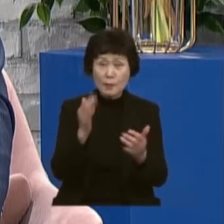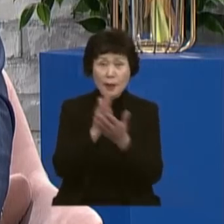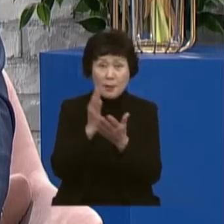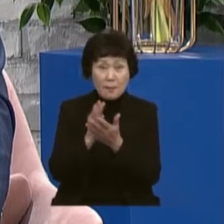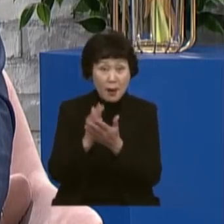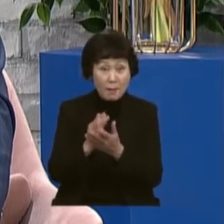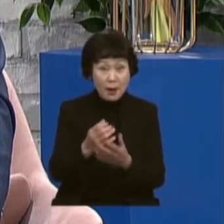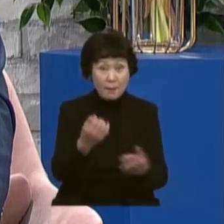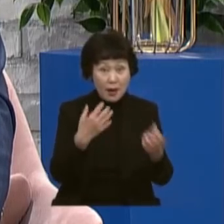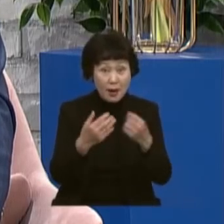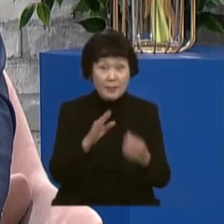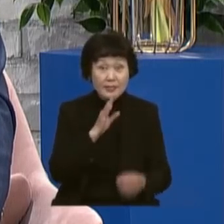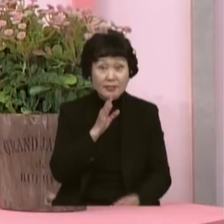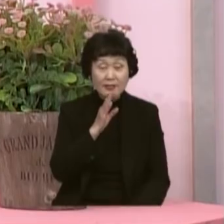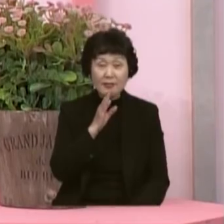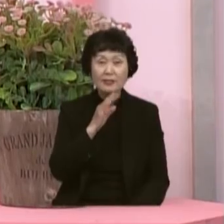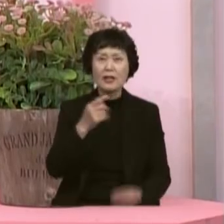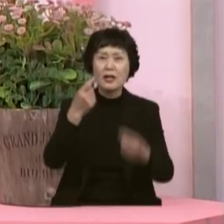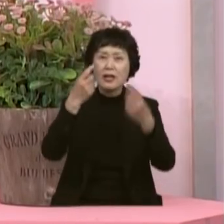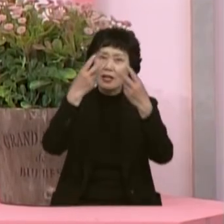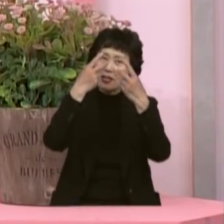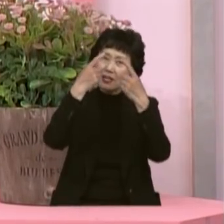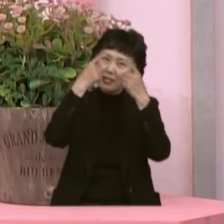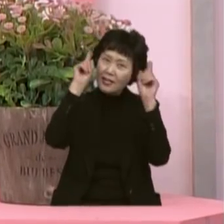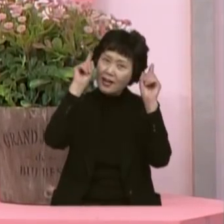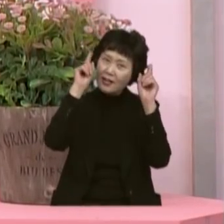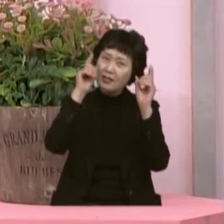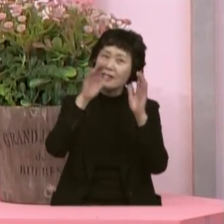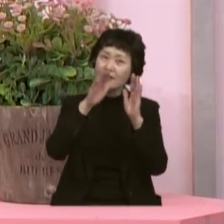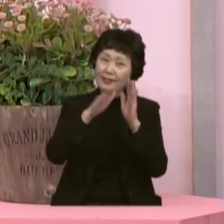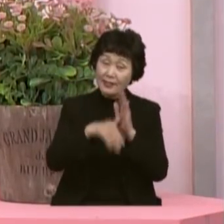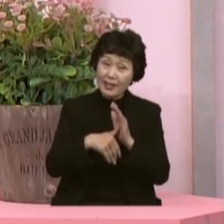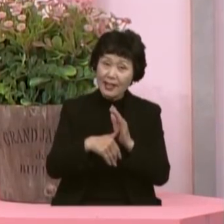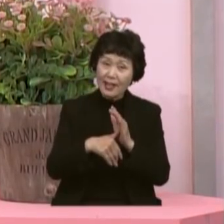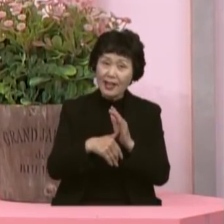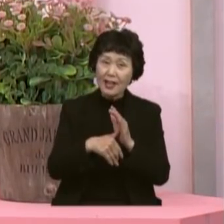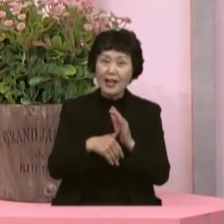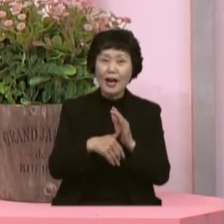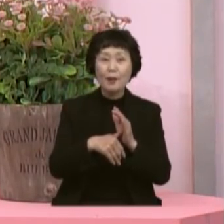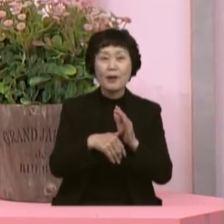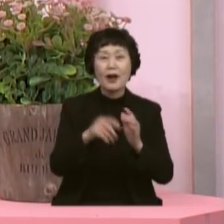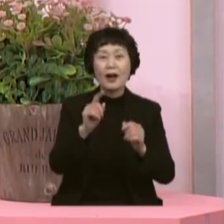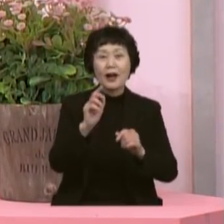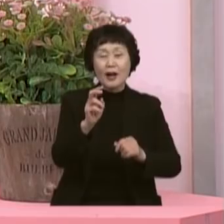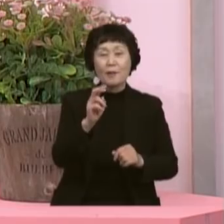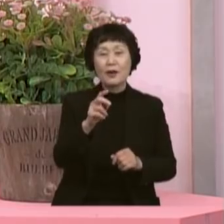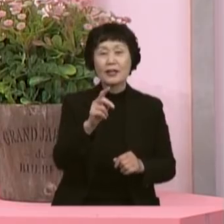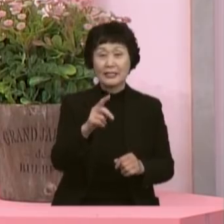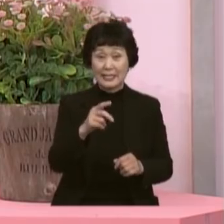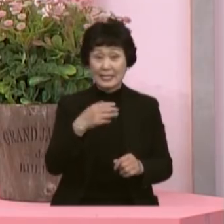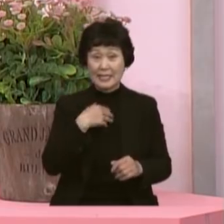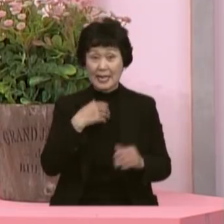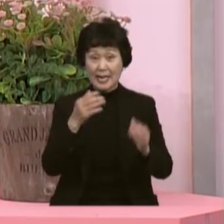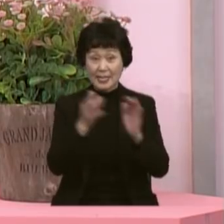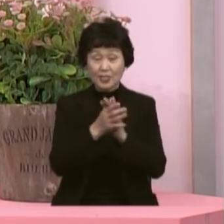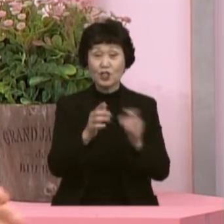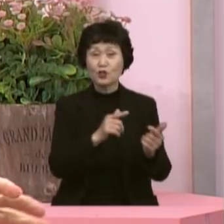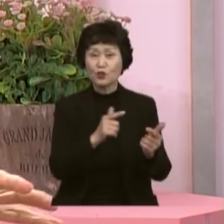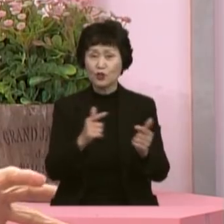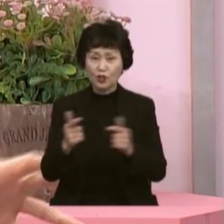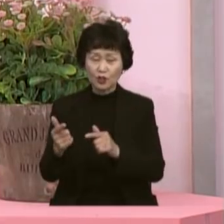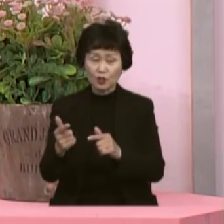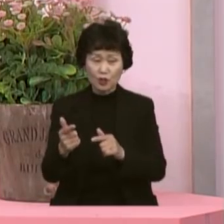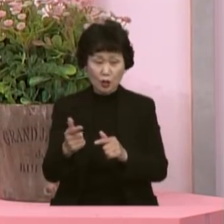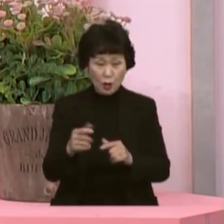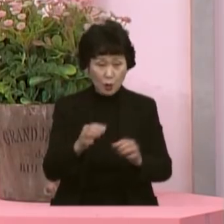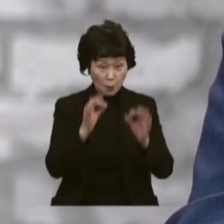저희 동기들이 제가 대학교 1학년 때 올라왔는데 최덕신 그것도 우리 서울대 성악과 동기잖아요. 네네. 근데 뭐 애들이